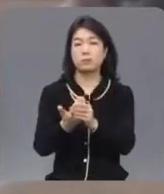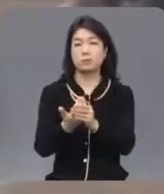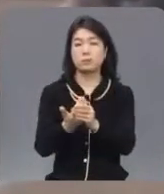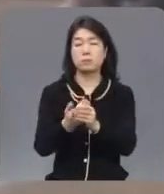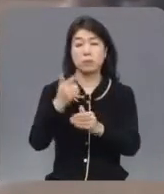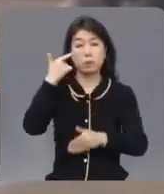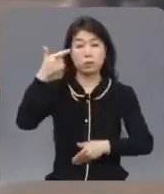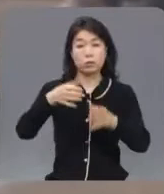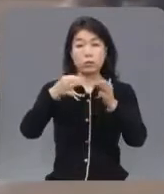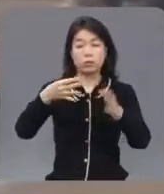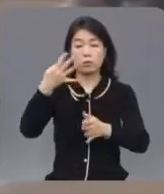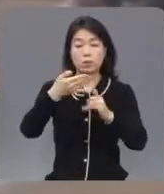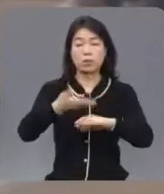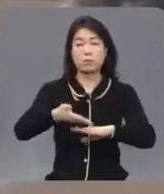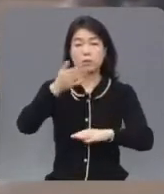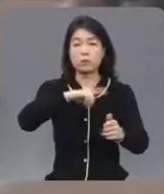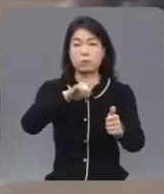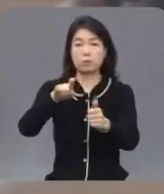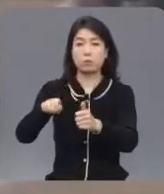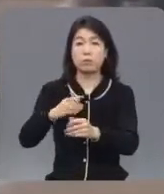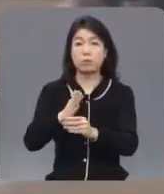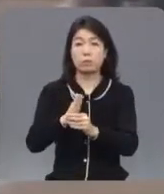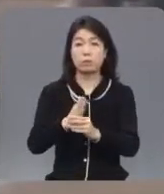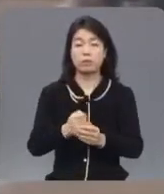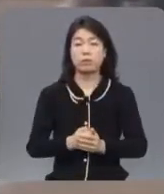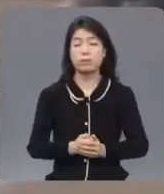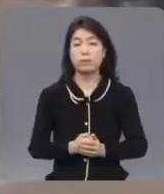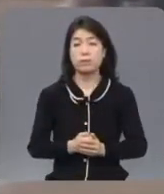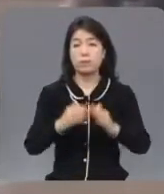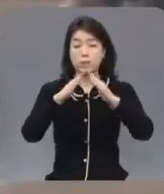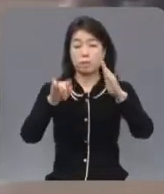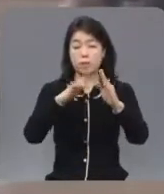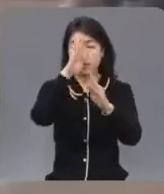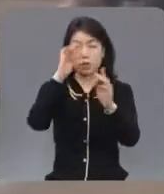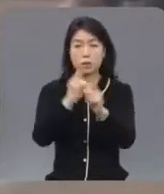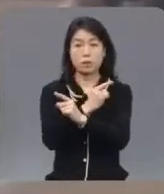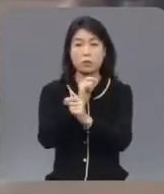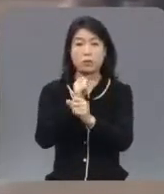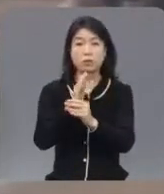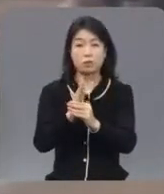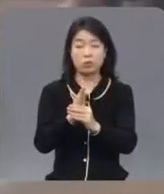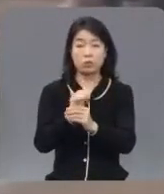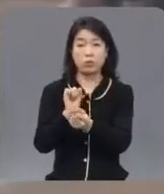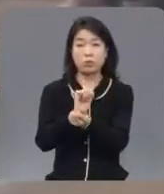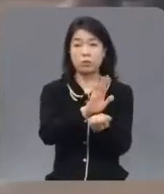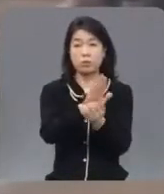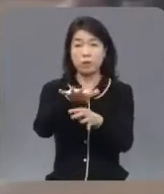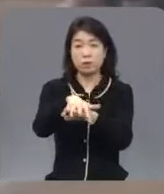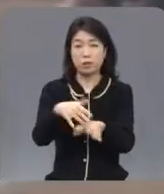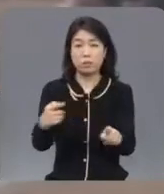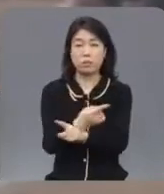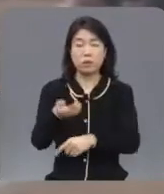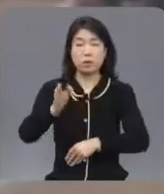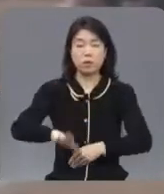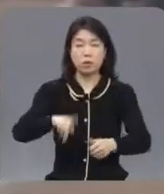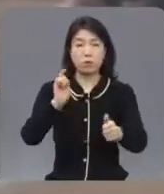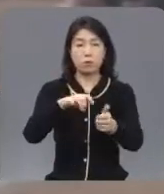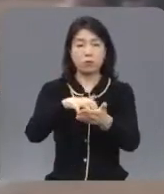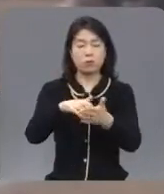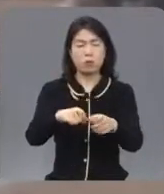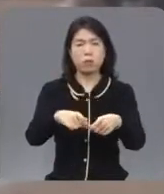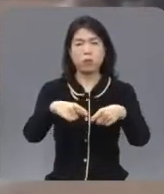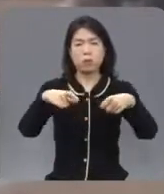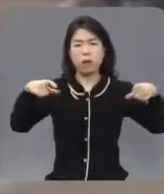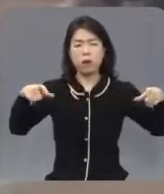여 3rd 4000명 대를 기록하고 있습니다 재택 치료 중심으로 방역 체계가 바뀌었지만 확진 자수가 차원이